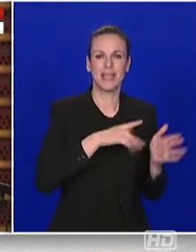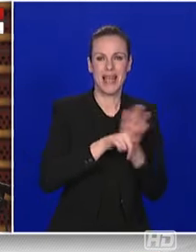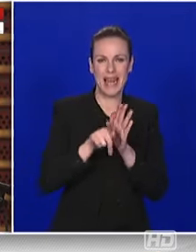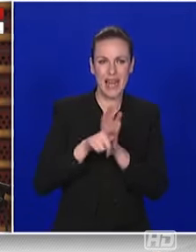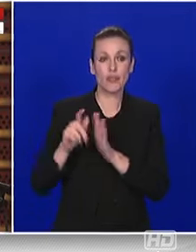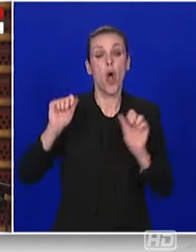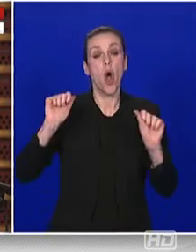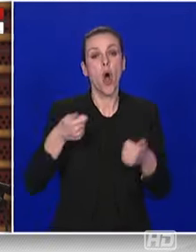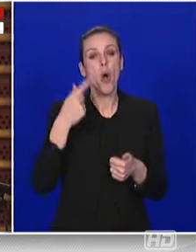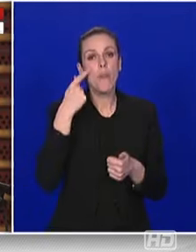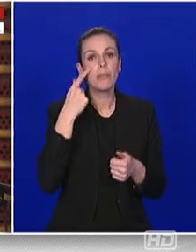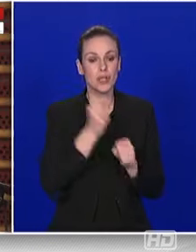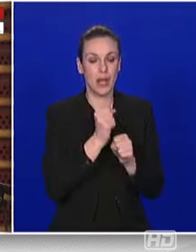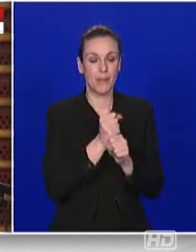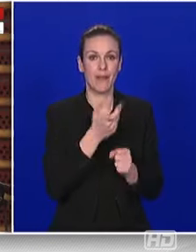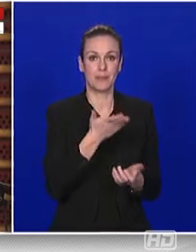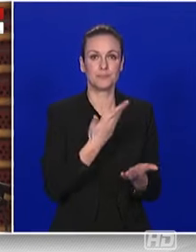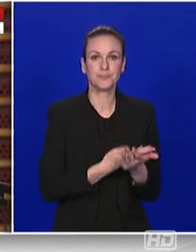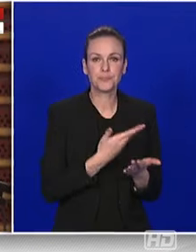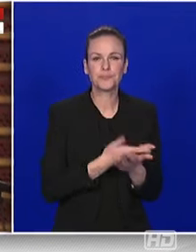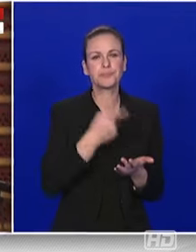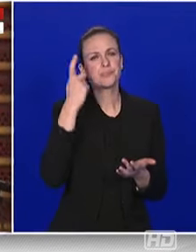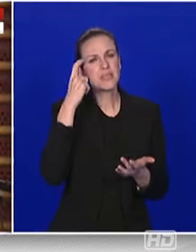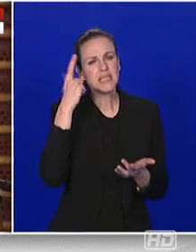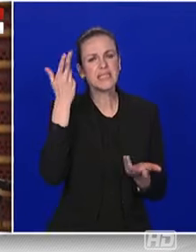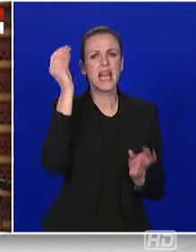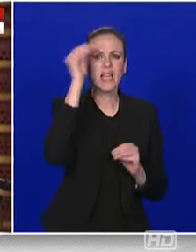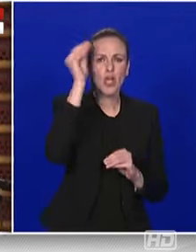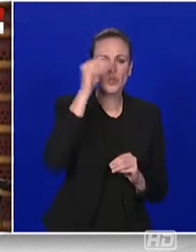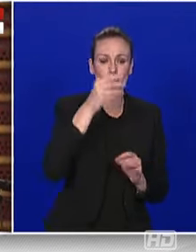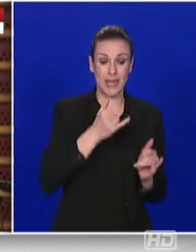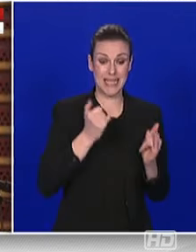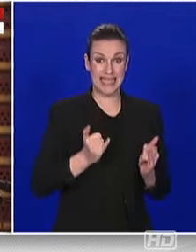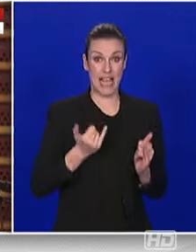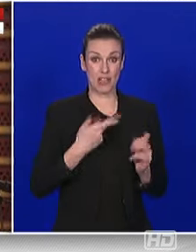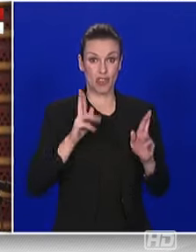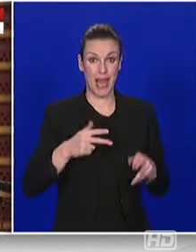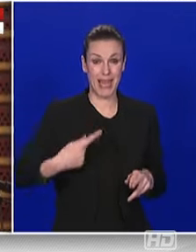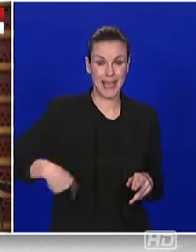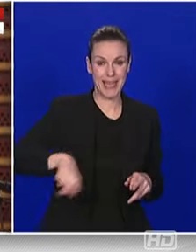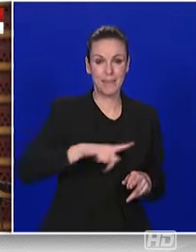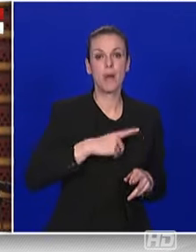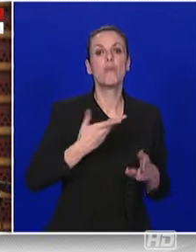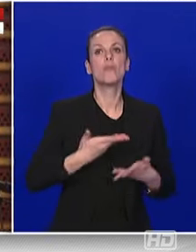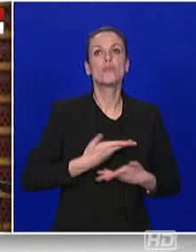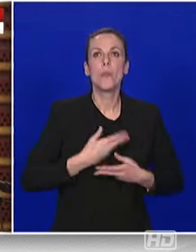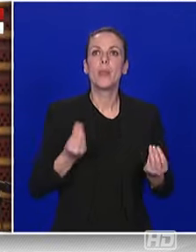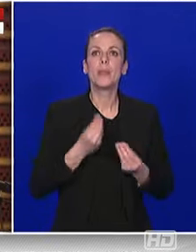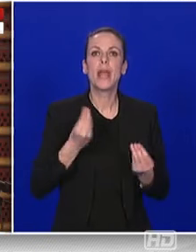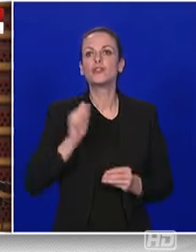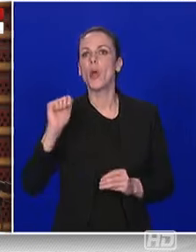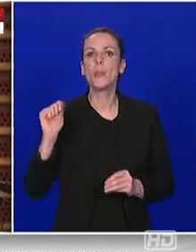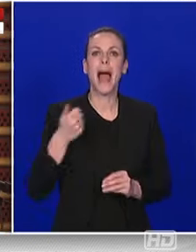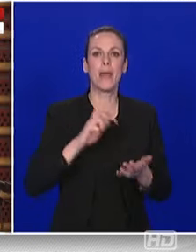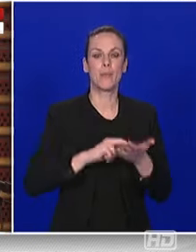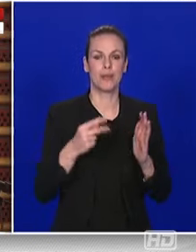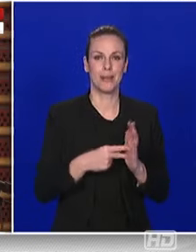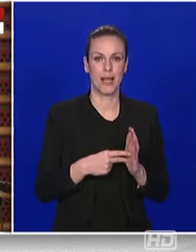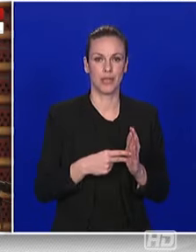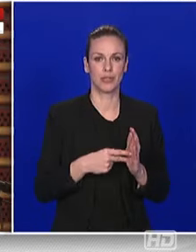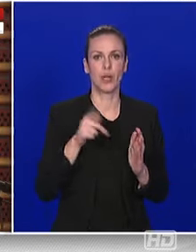se pokušati na osnovu znanja i iskustva koje za sad imamo postići najbolji model koji